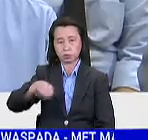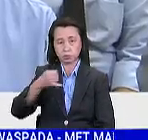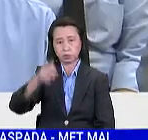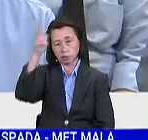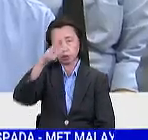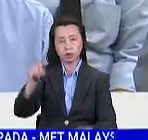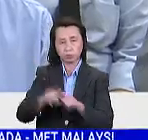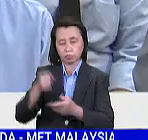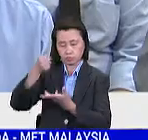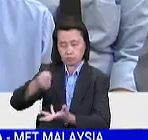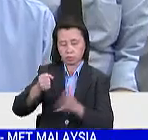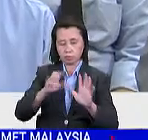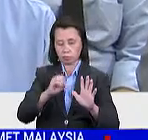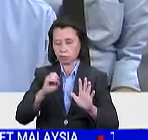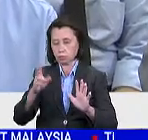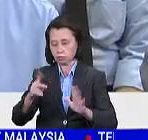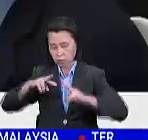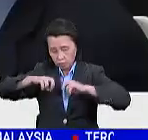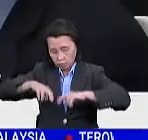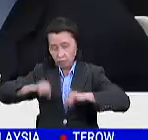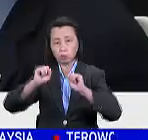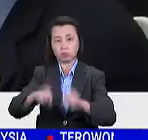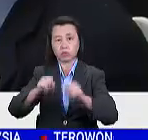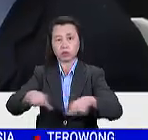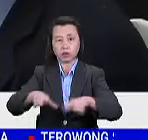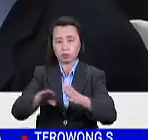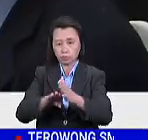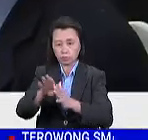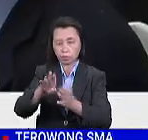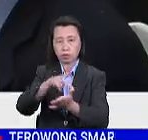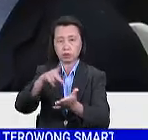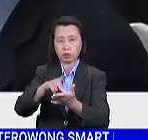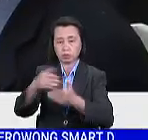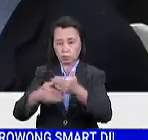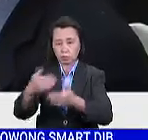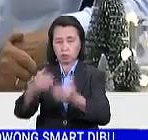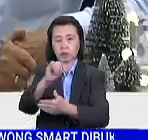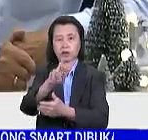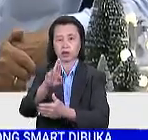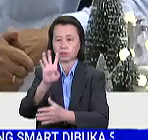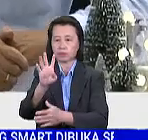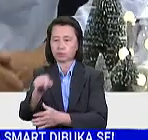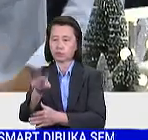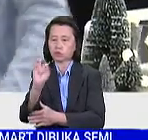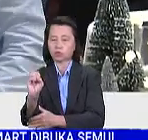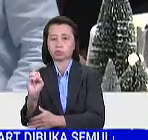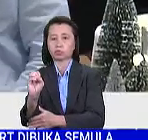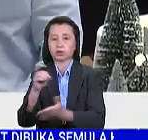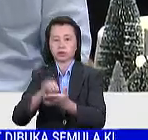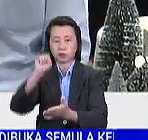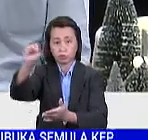turut membentuk kan 500.000 Ringgit untuk kajian ke boleh laksanaan pembangunan pusat kemajuan ia tempat perbulan kosong